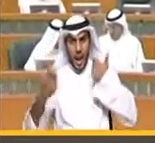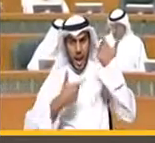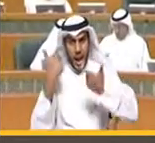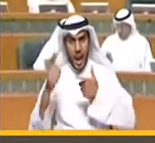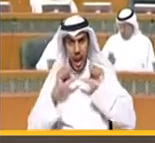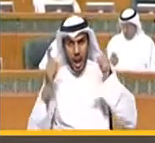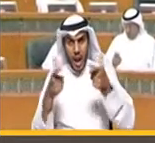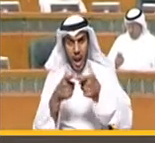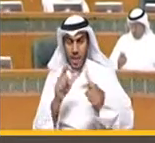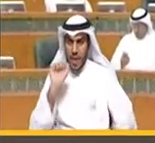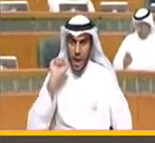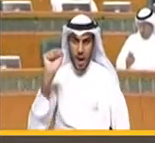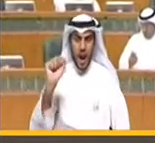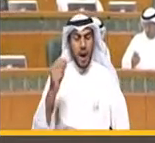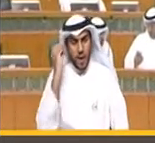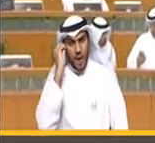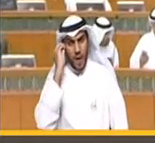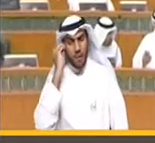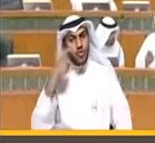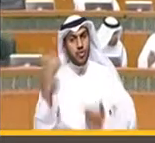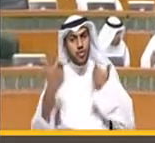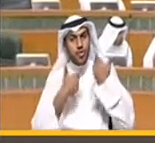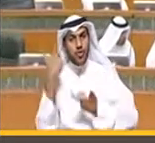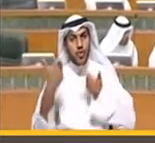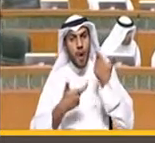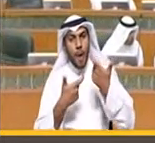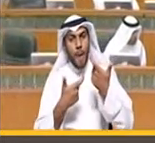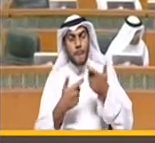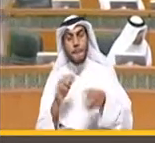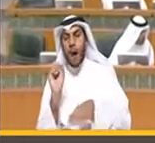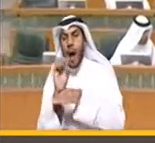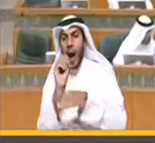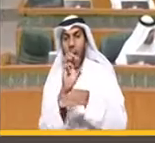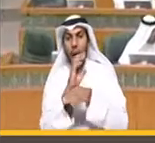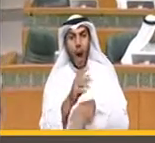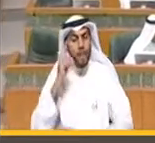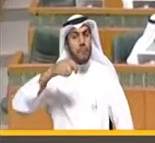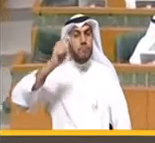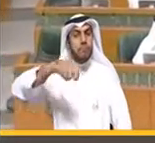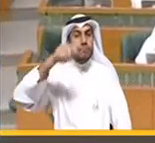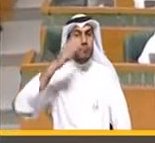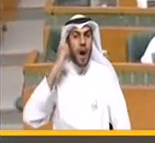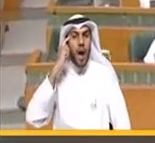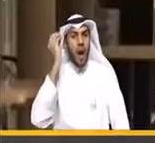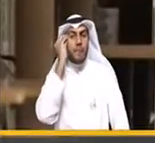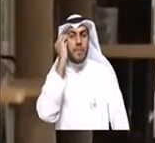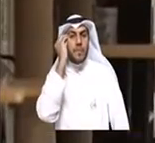ستتولى وكيلات النيابة العامة الإشراف فيها، مع إعطائهم بعض الإرشادات القضائية لضمان الحفاظ على